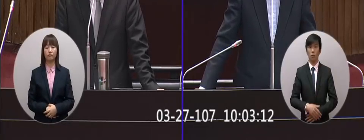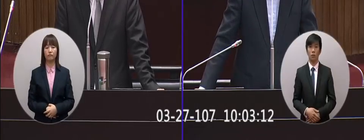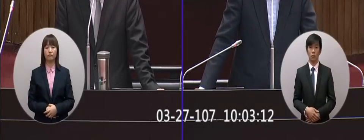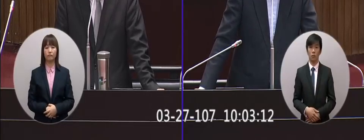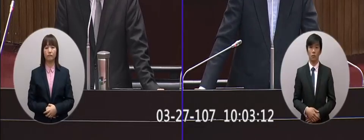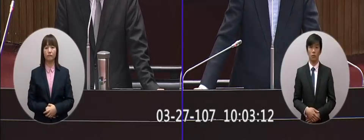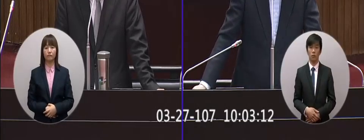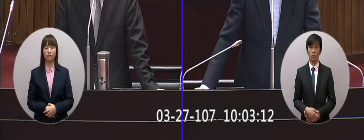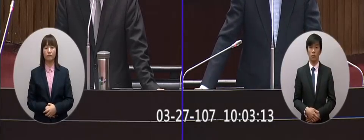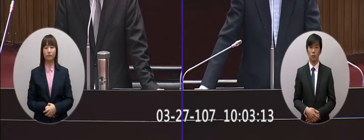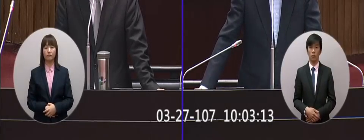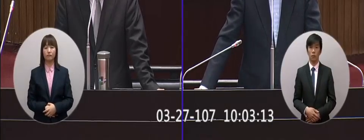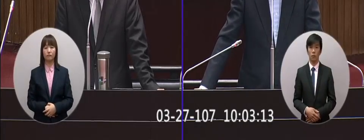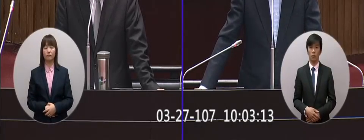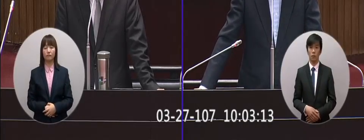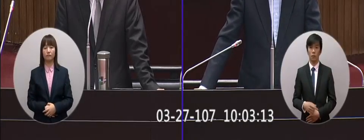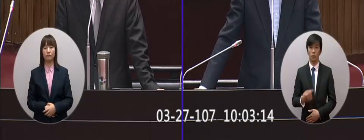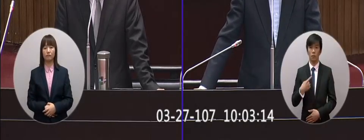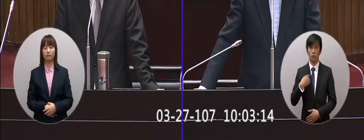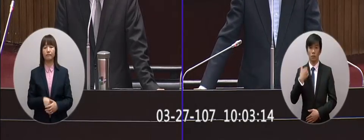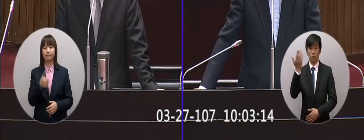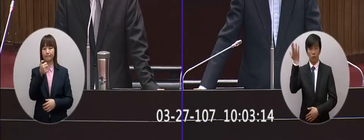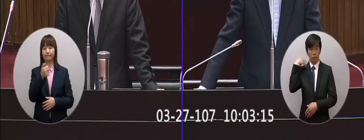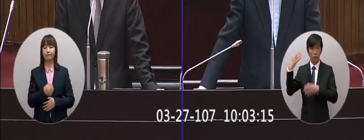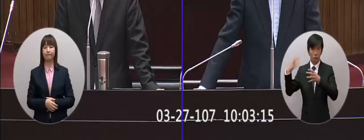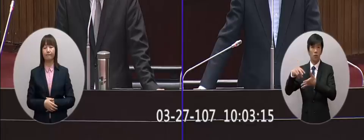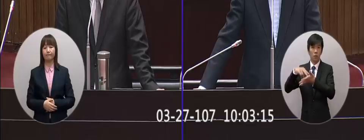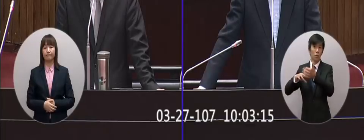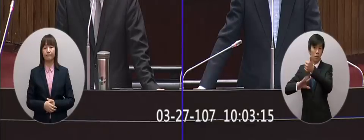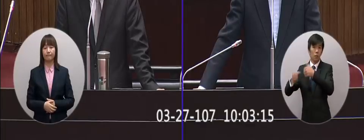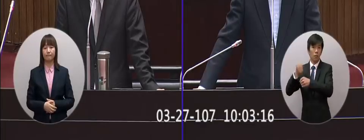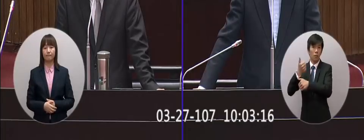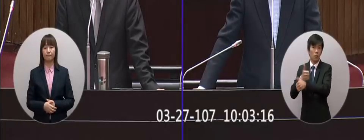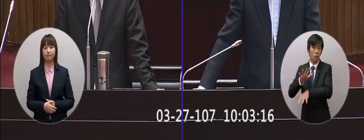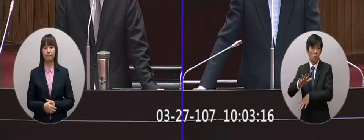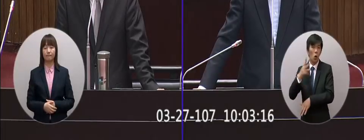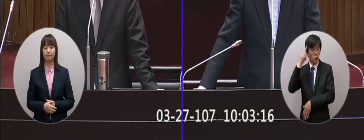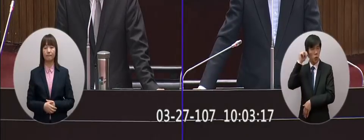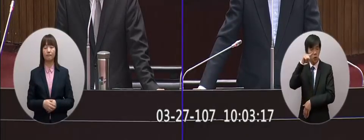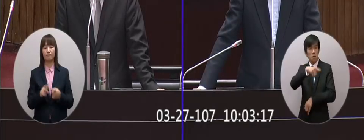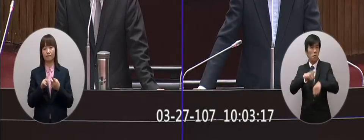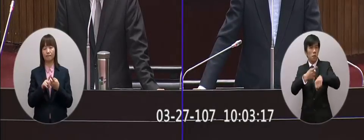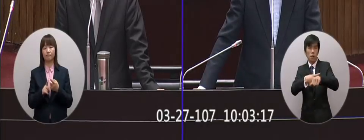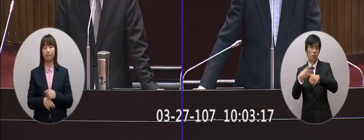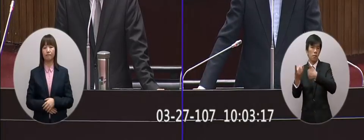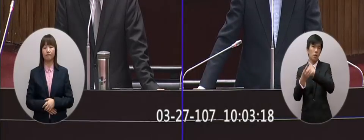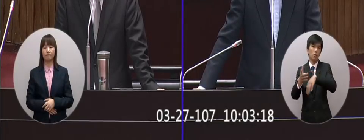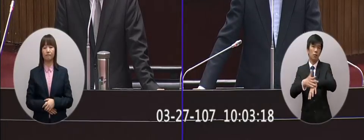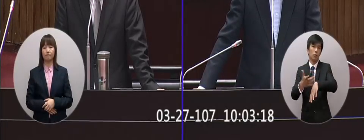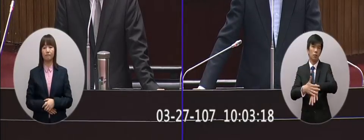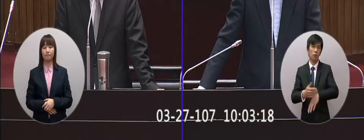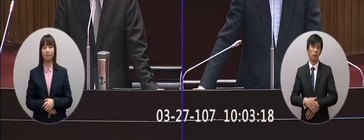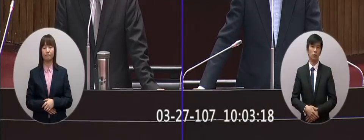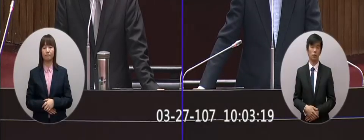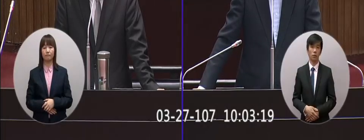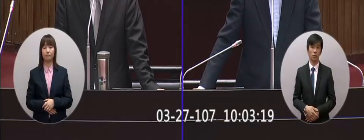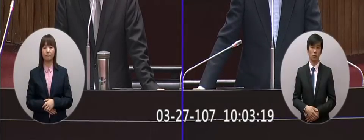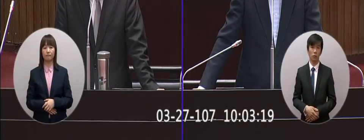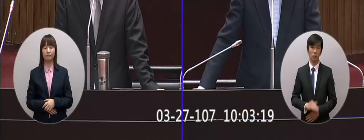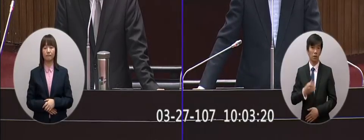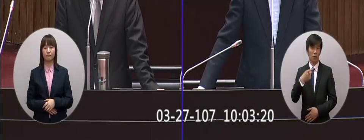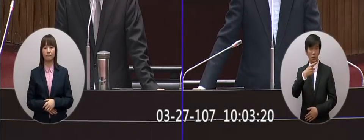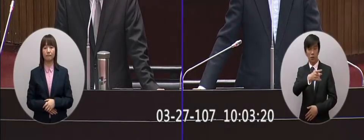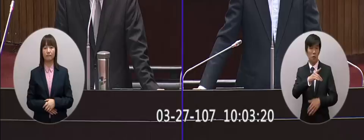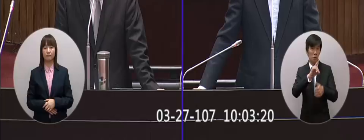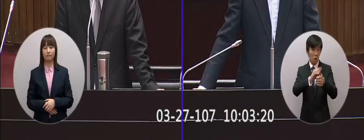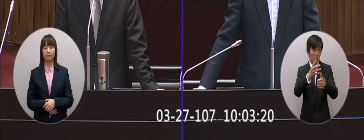我以前同时在当立委的时候，我对你平常讲，我认为你不会讲谎话了。 对，不会。 我现在也没有讲你讲谎，但是你在讲